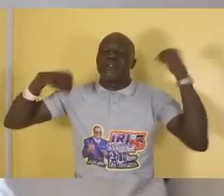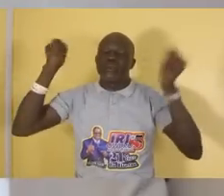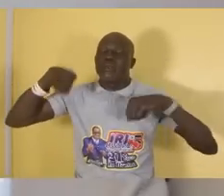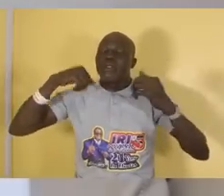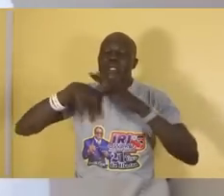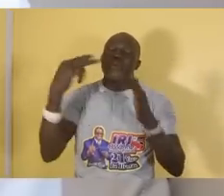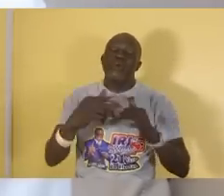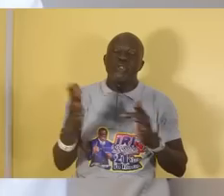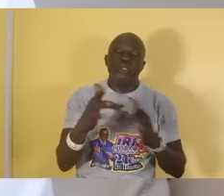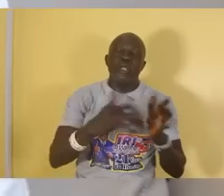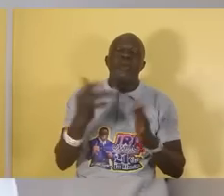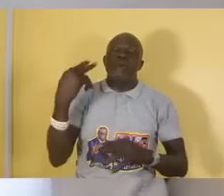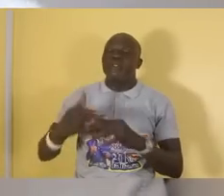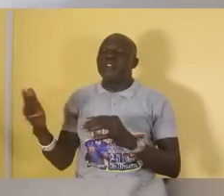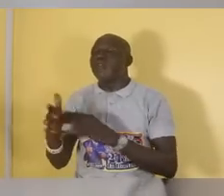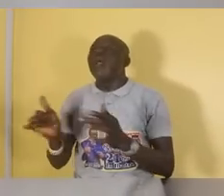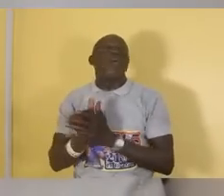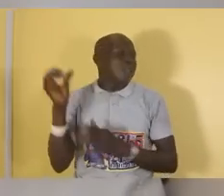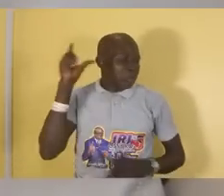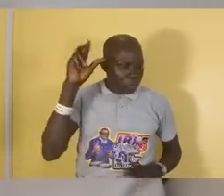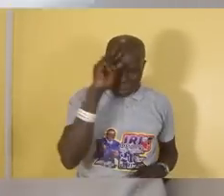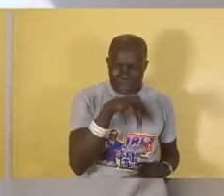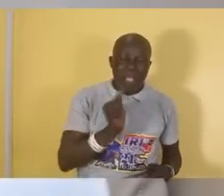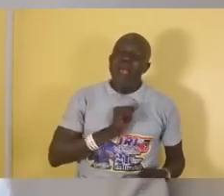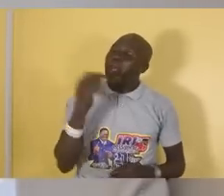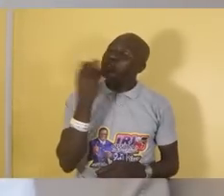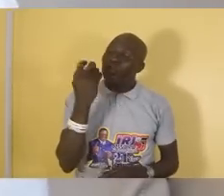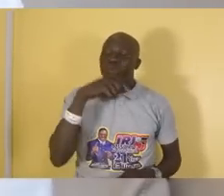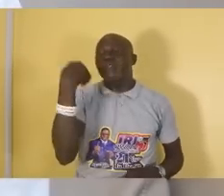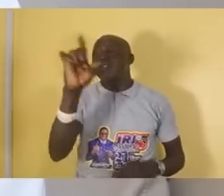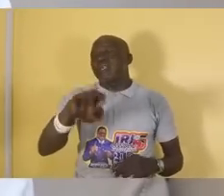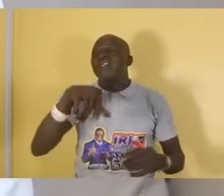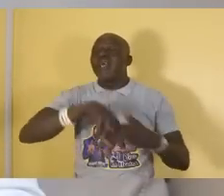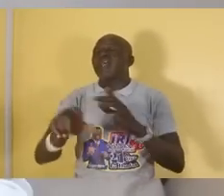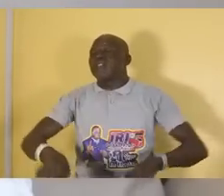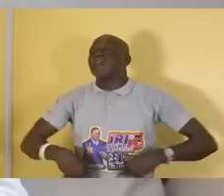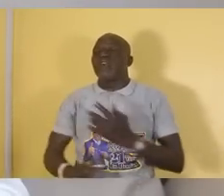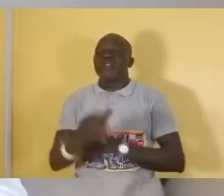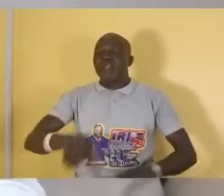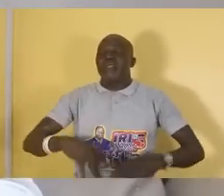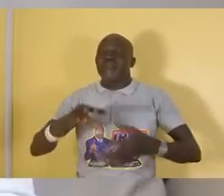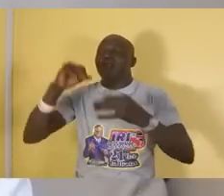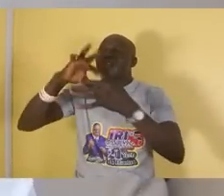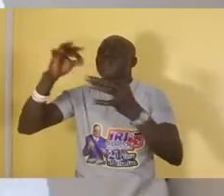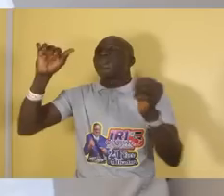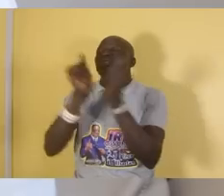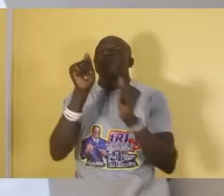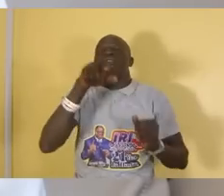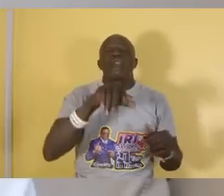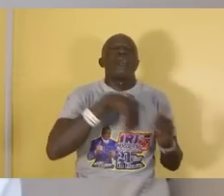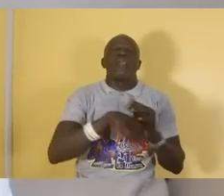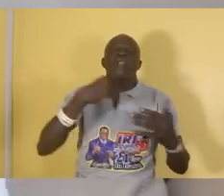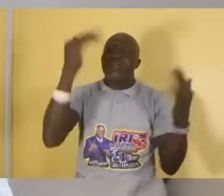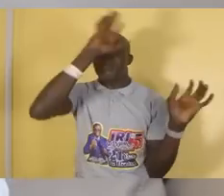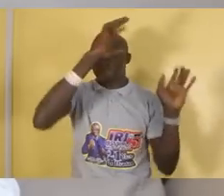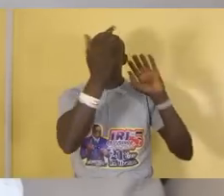jálísà fẹ́rù dànù sẹ́yà ẹgbọ́n mi ṣà mo sọ àsọtẹ́lẹ̀ bí olúwa ti bẹ́ẹ̀ tí ẹ̀mí rẹ̀ wà